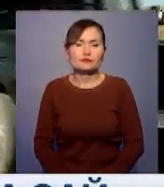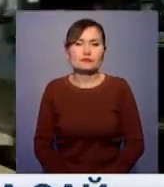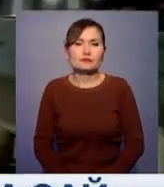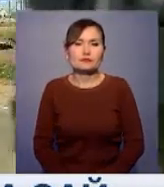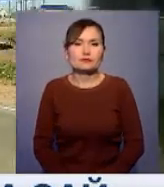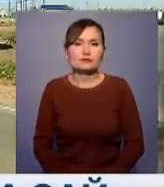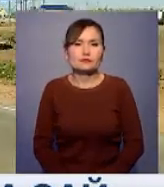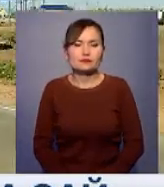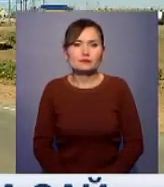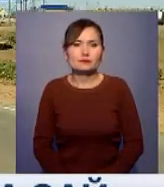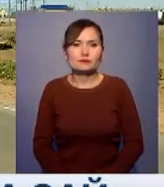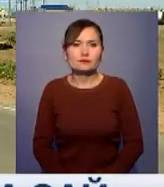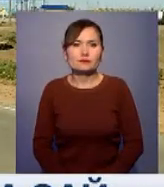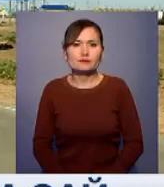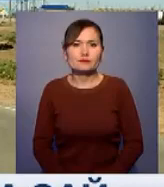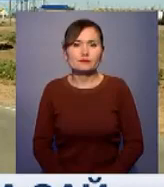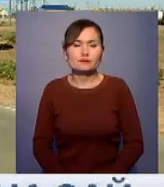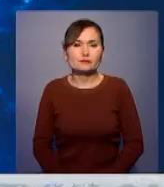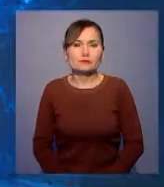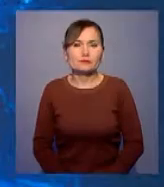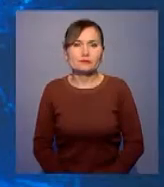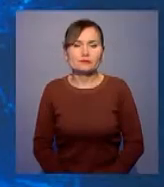Хабар 24.